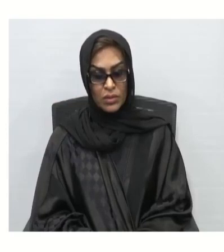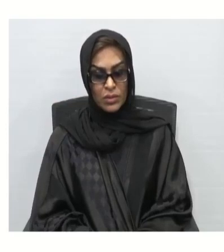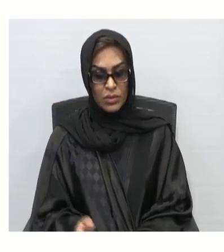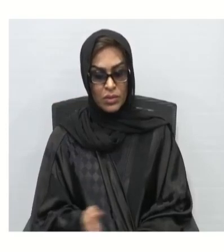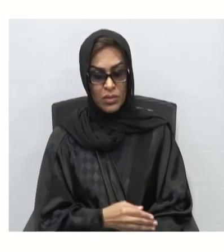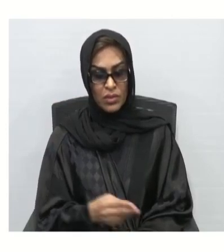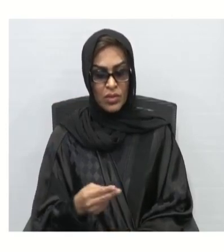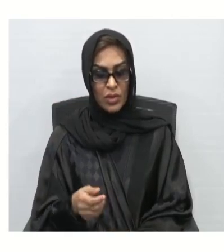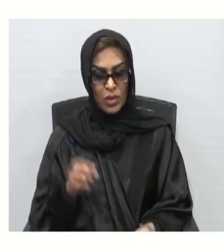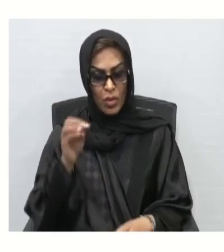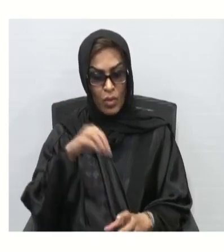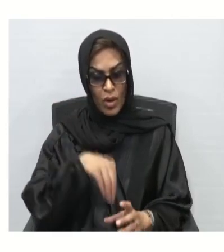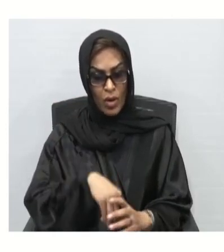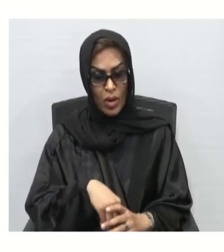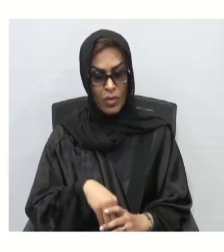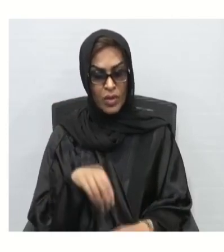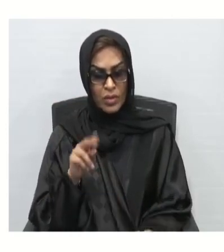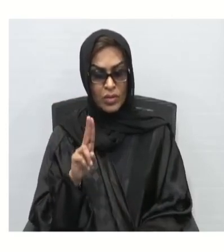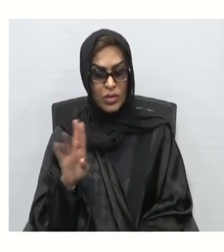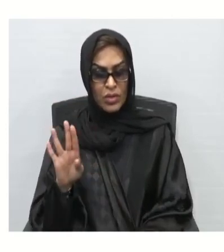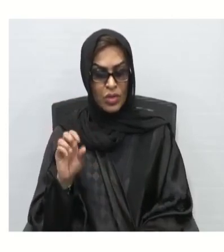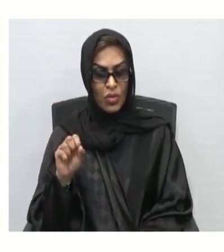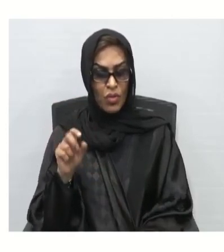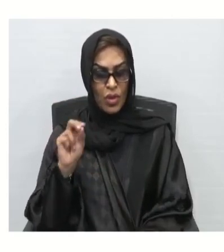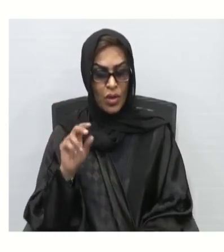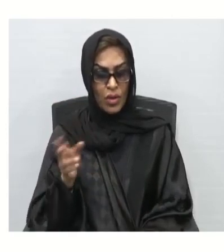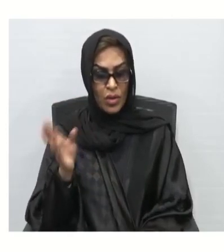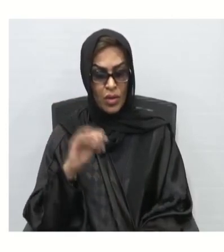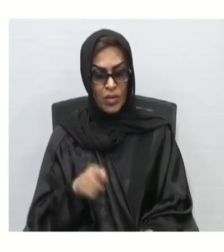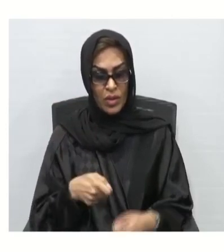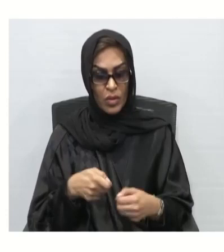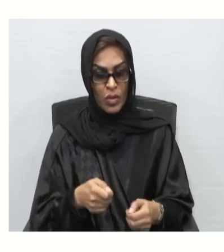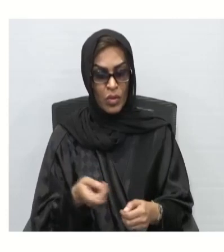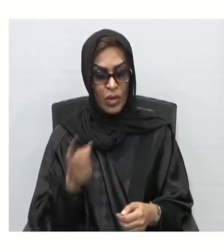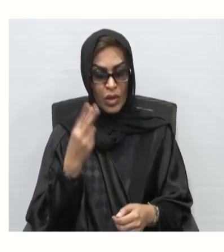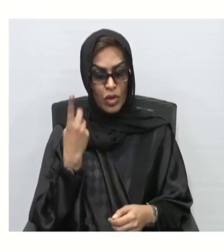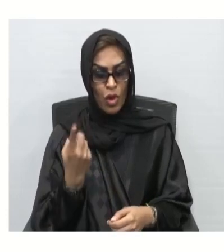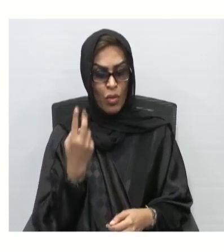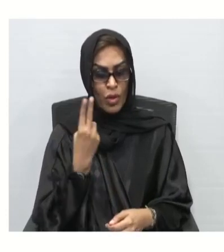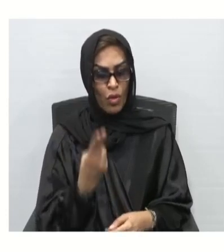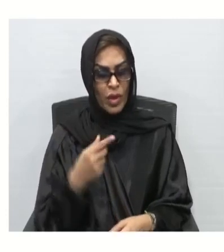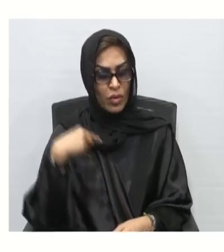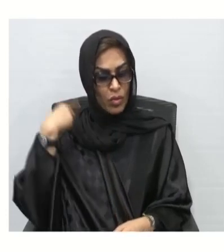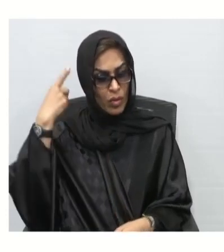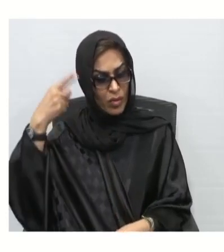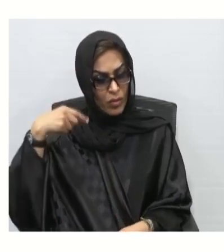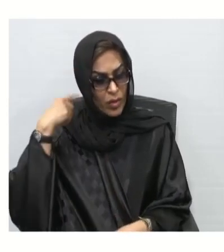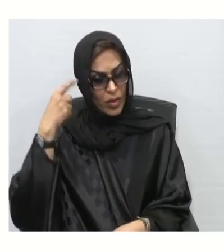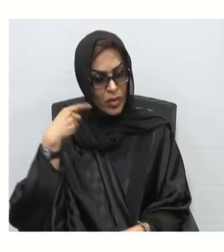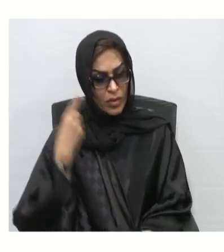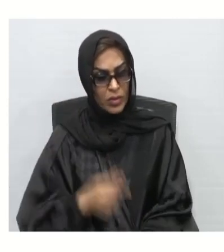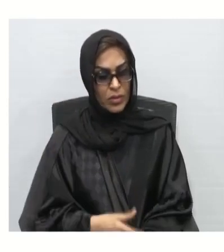اقوم بتعبئه عربه التسوق من المنتجات واضعها لمده يوم يومين ثم